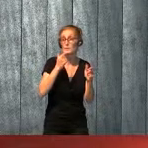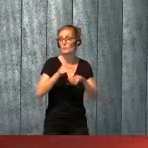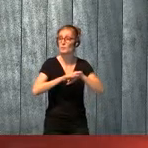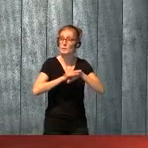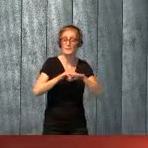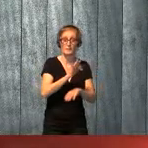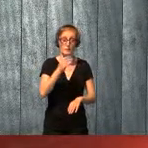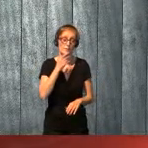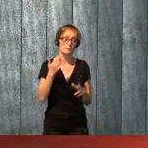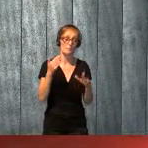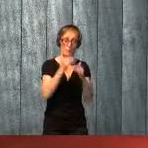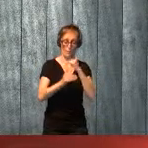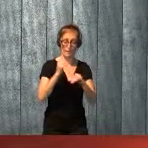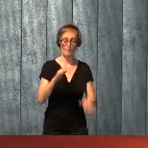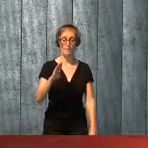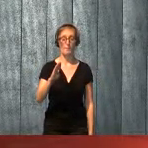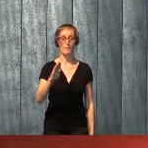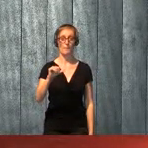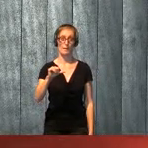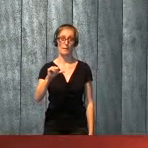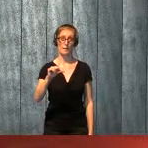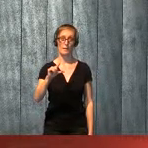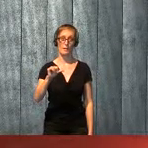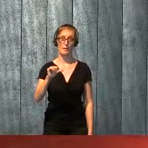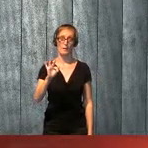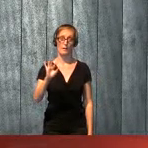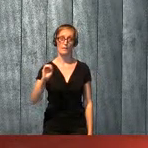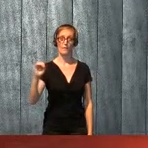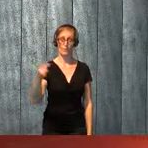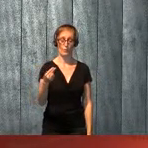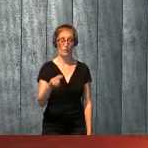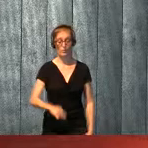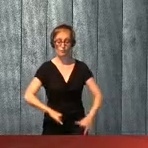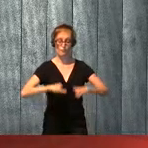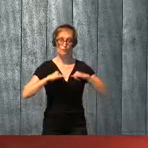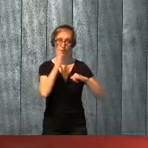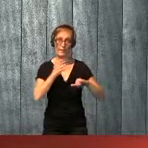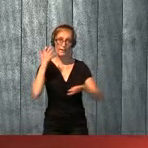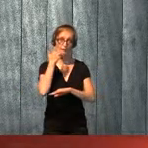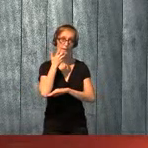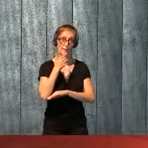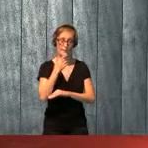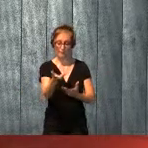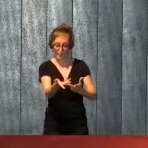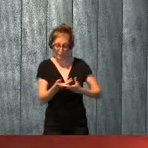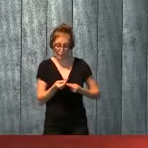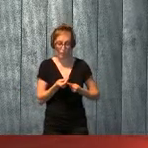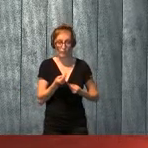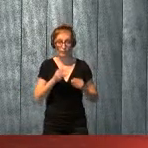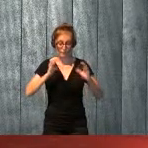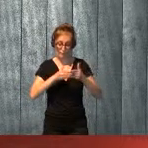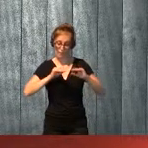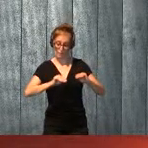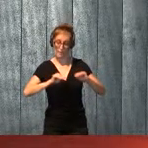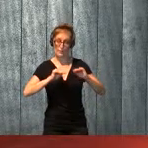qui s'appelle Balafon, par lequel il accueille ici des jeunes Africains pour leur permettre de participer pleinement à la formation qui est